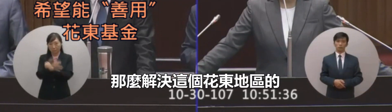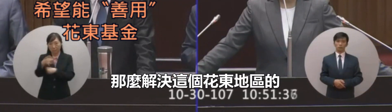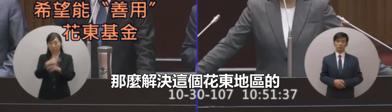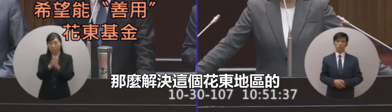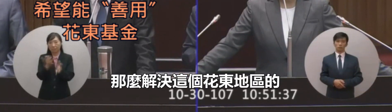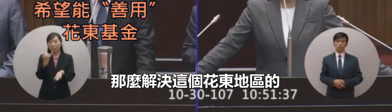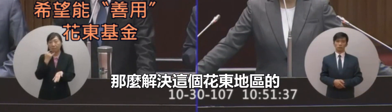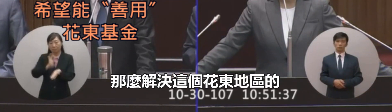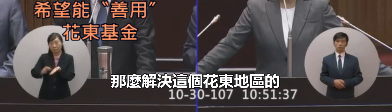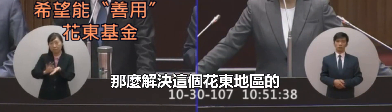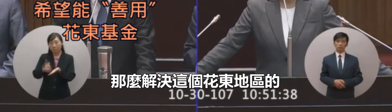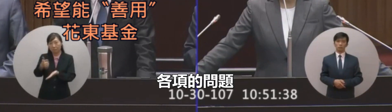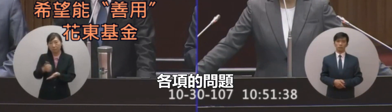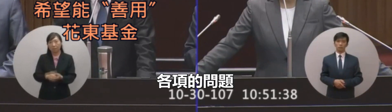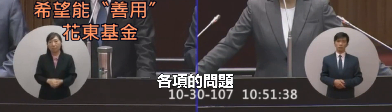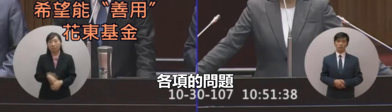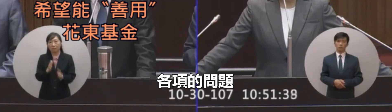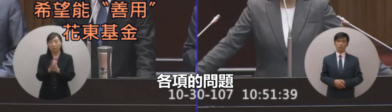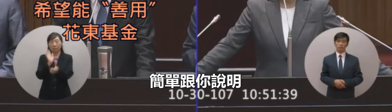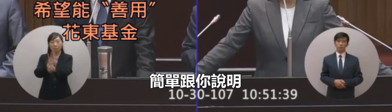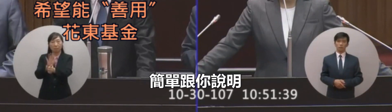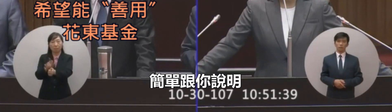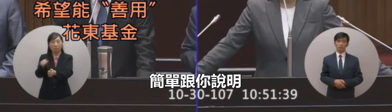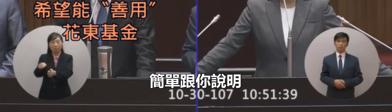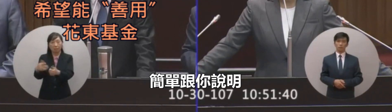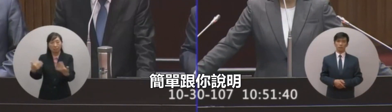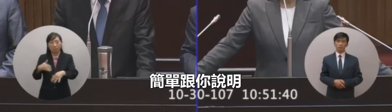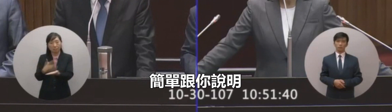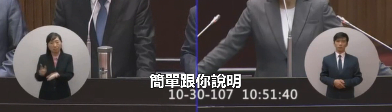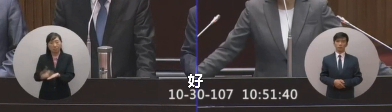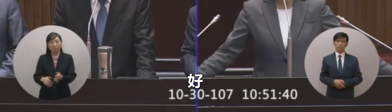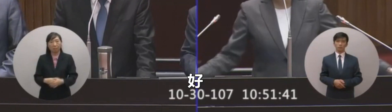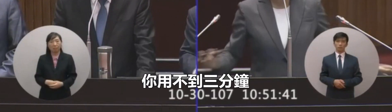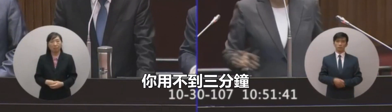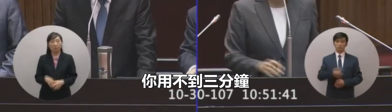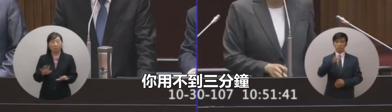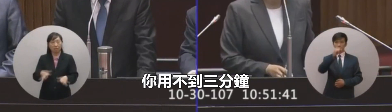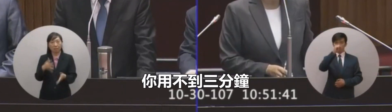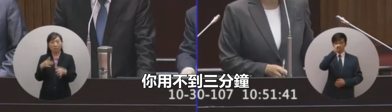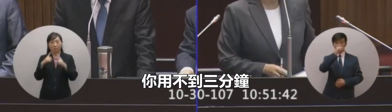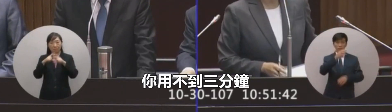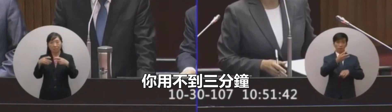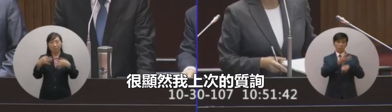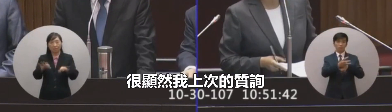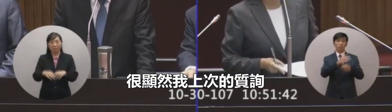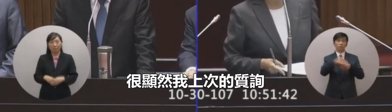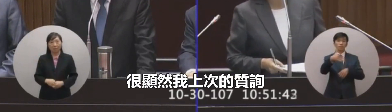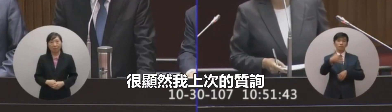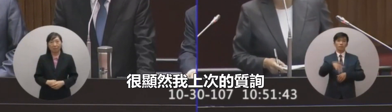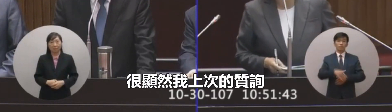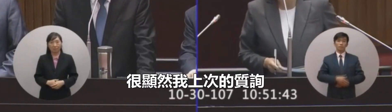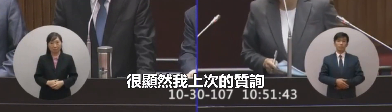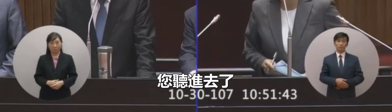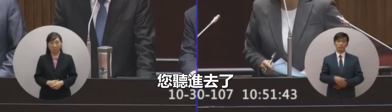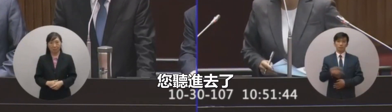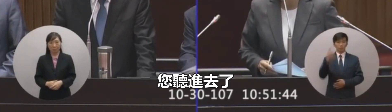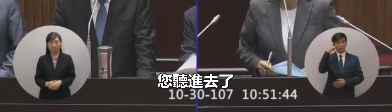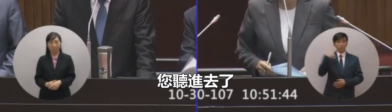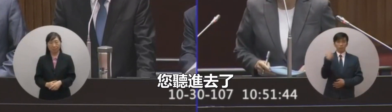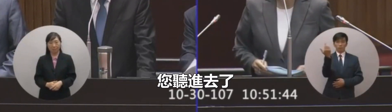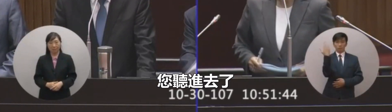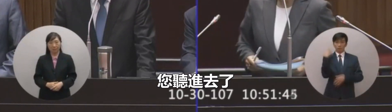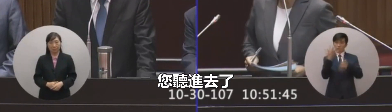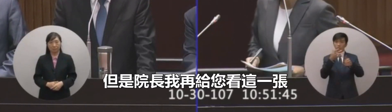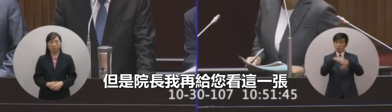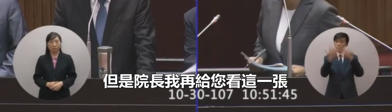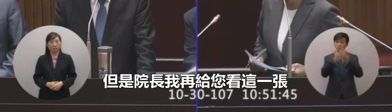决这个花东地区的各项的问题，简单跟你说明。 好，您用不到3分钟，很显然我上次的质询您听